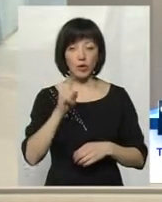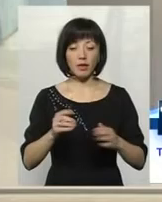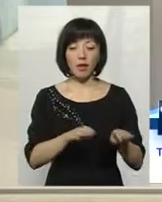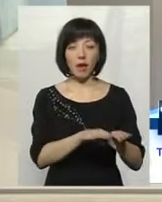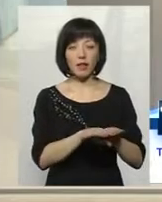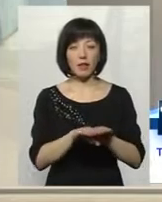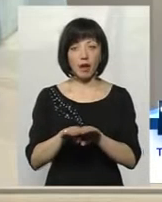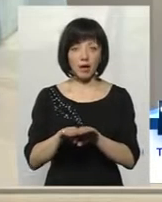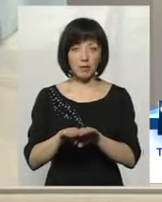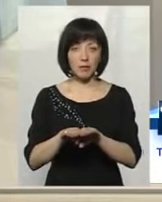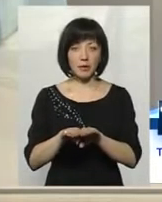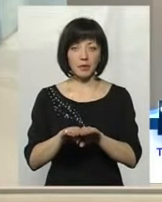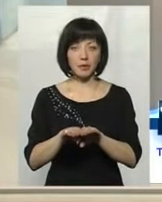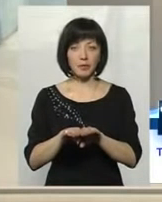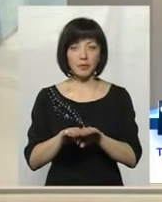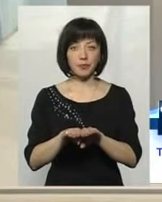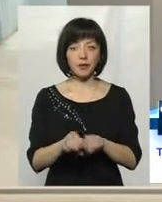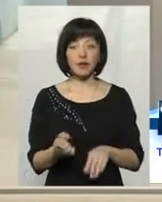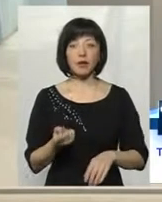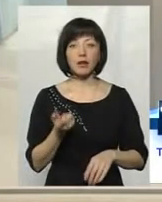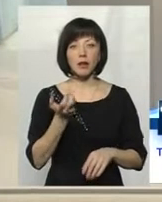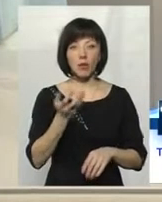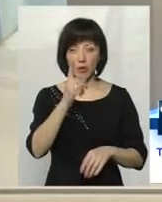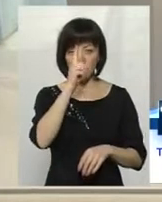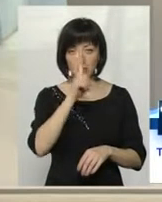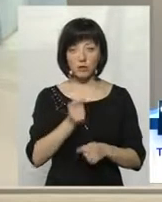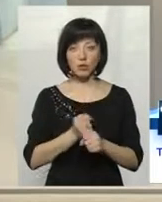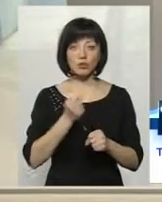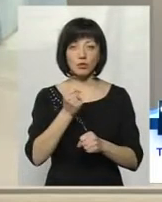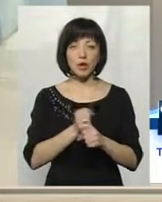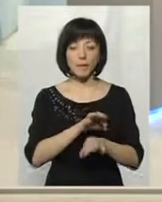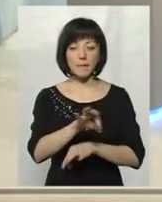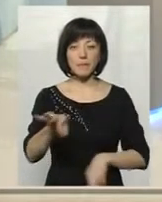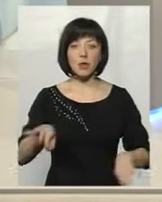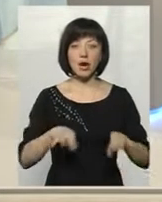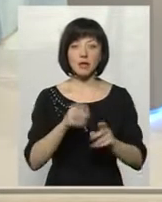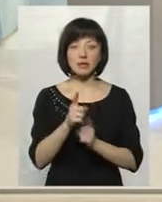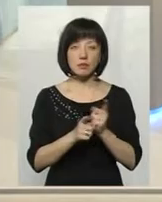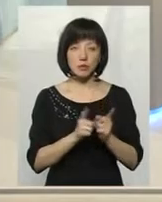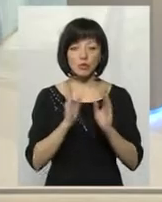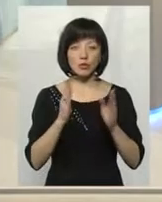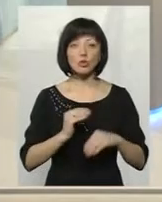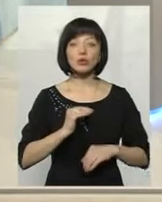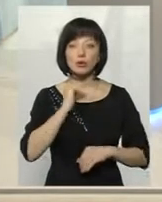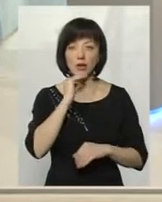етапі тих кількох місяців, коли буде розроблятися проєкт змін, буде достатньо,